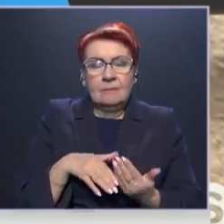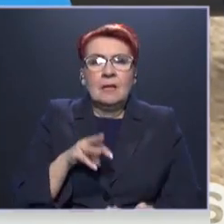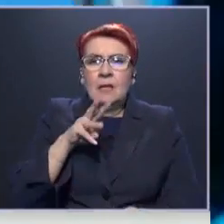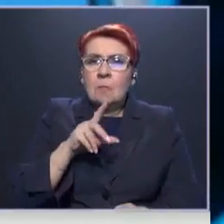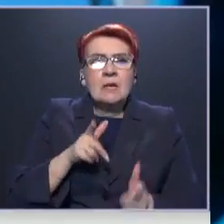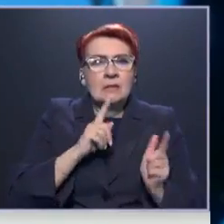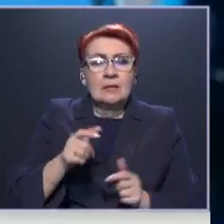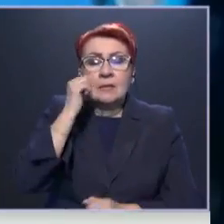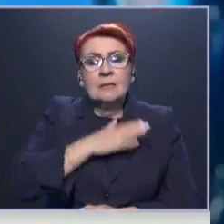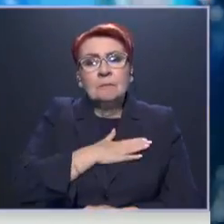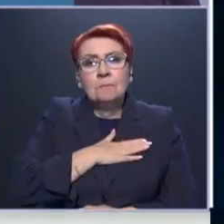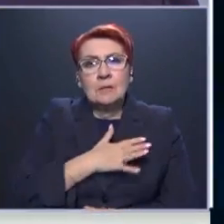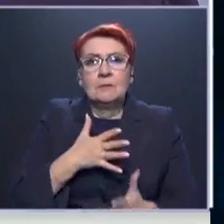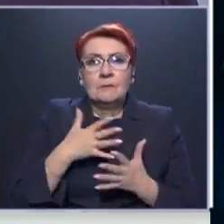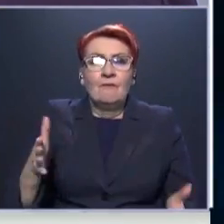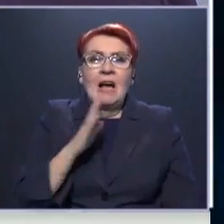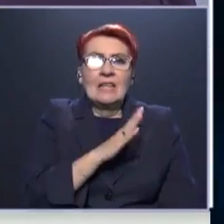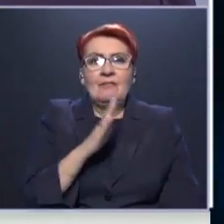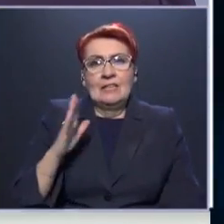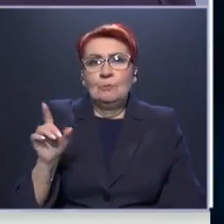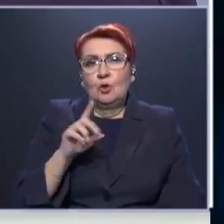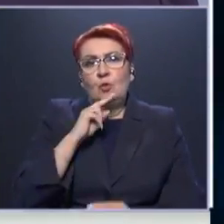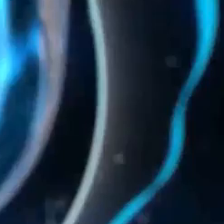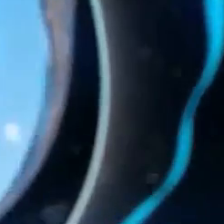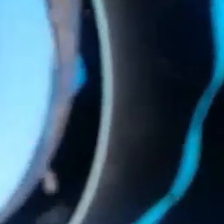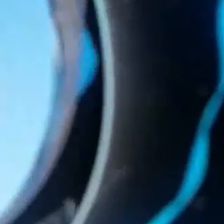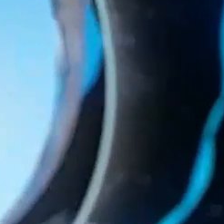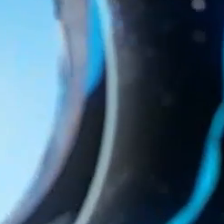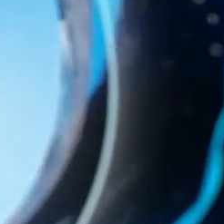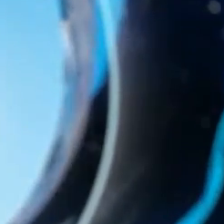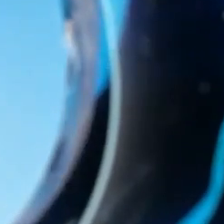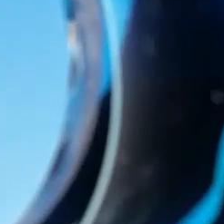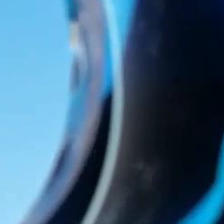мы абсолютно с вами согласны. Спасибо большое, Вахтанг Владимирович, что уделили нам время.